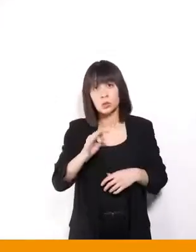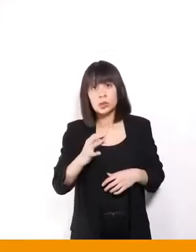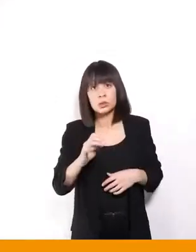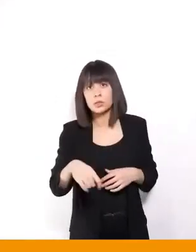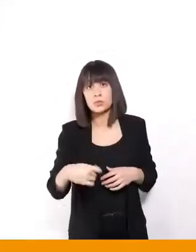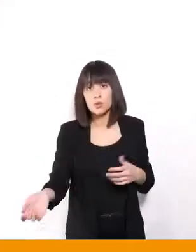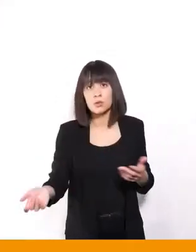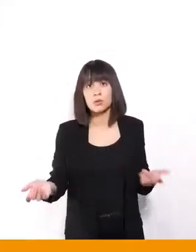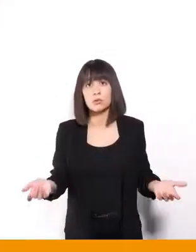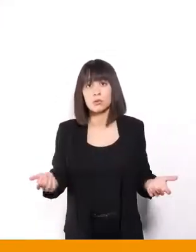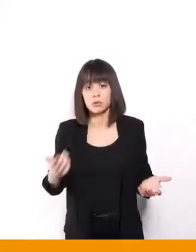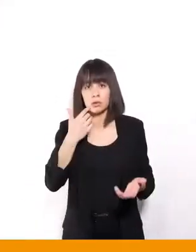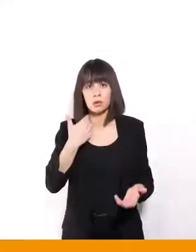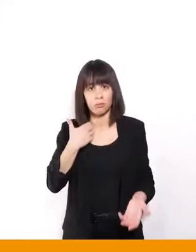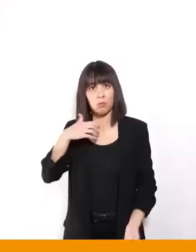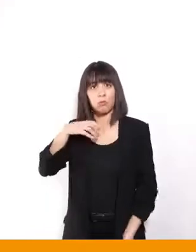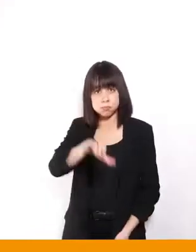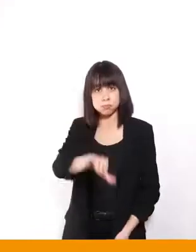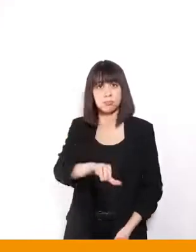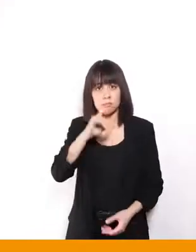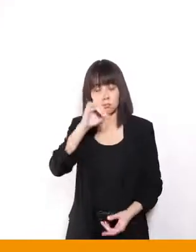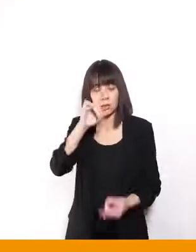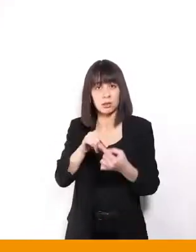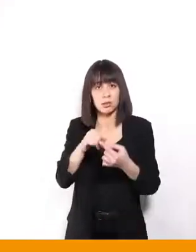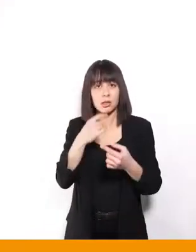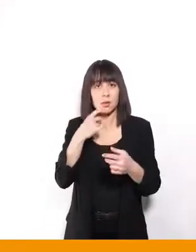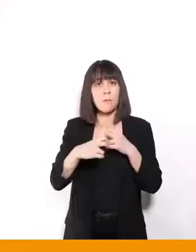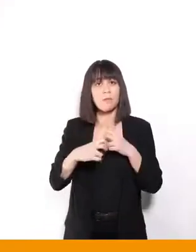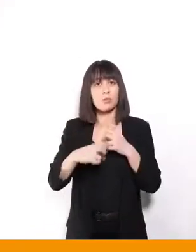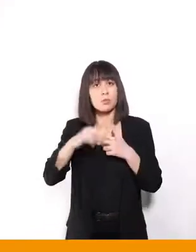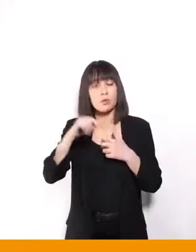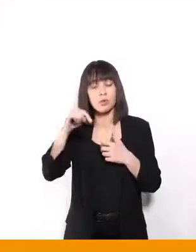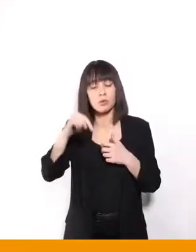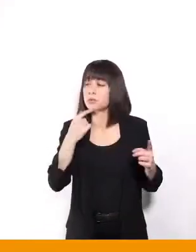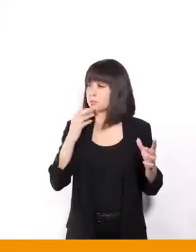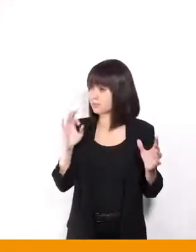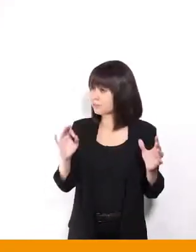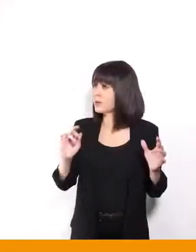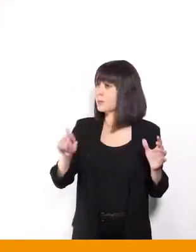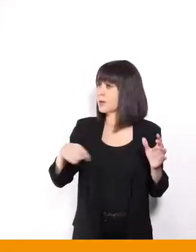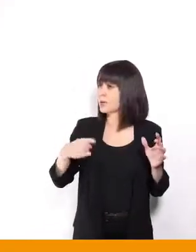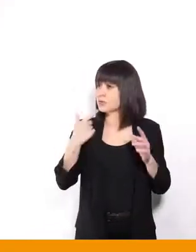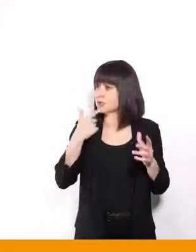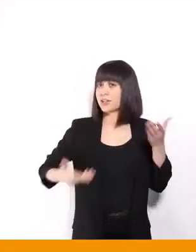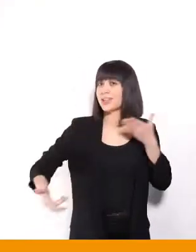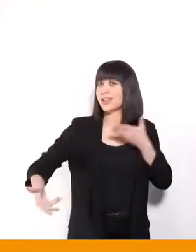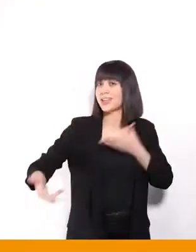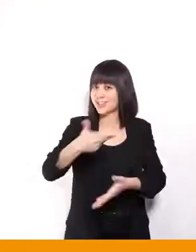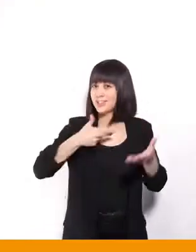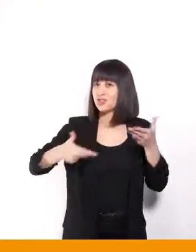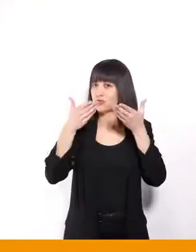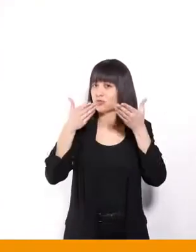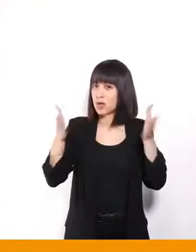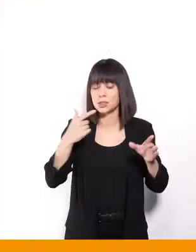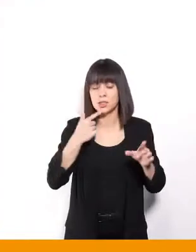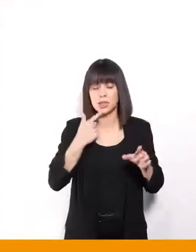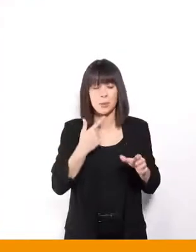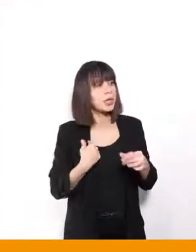Donc, il y a effectivement une concertation à avoir de manière large. Peut-être pour revenir sur vous savez, tout le monde réfléchit